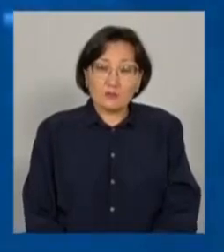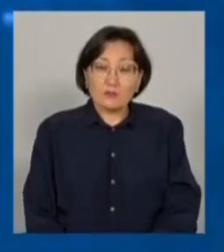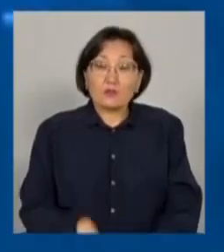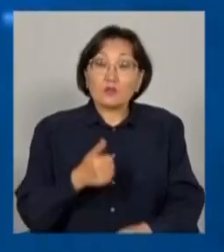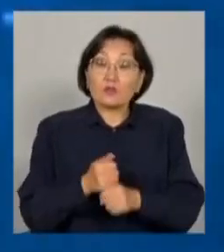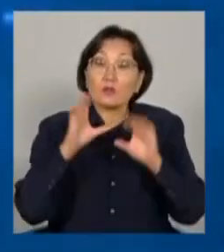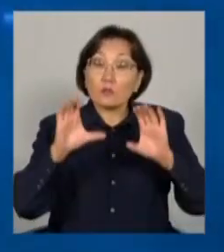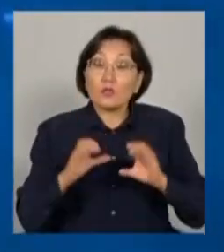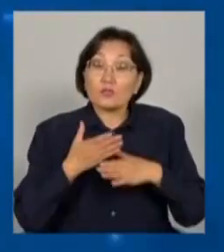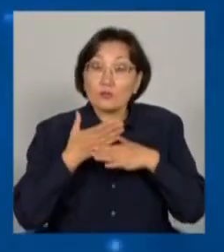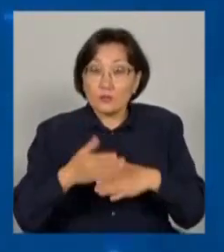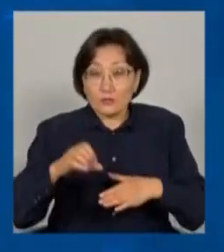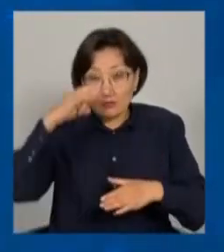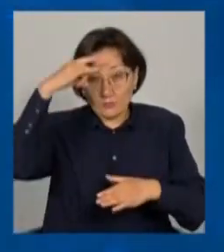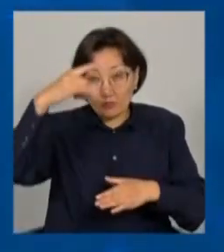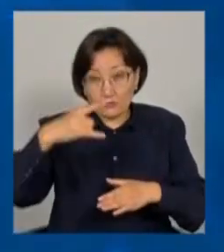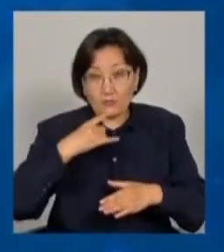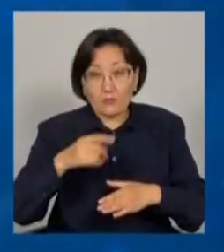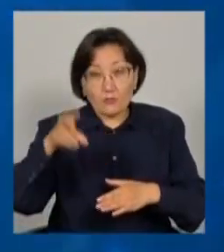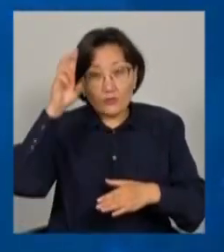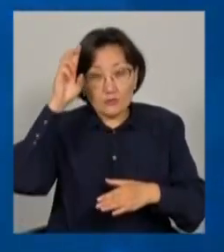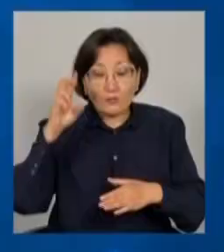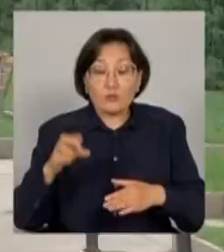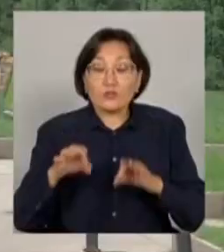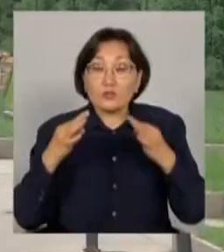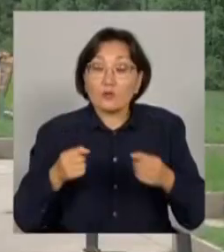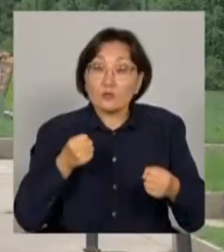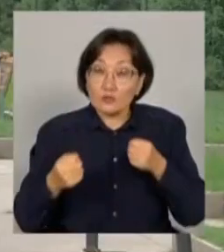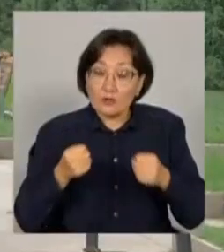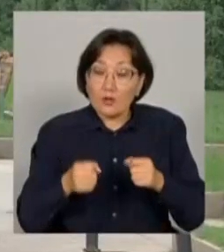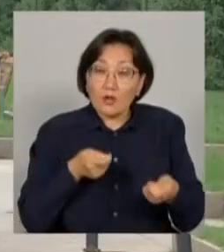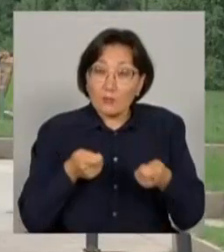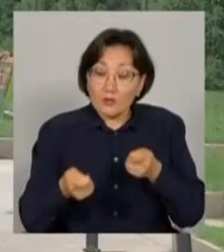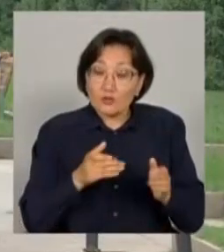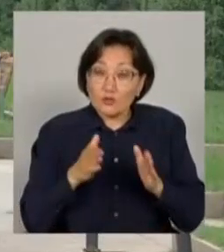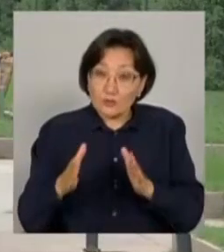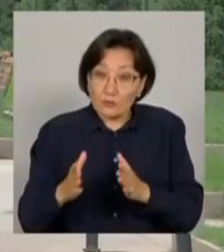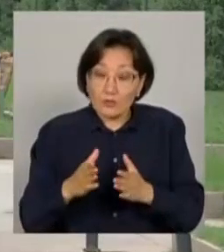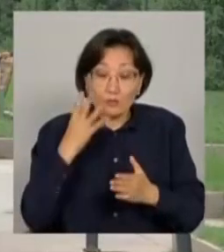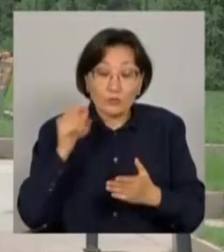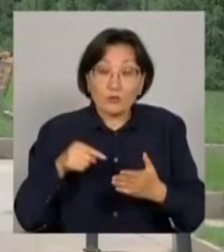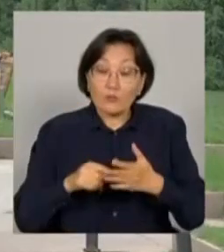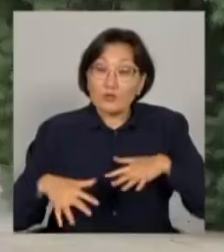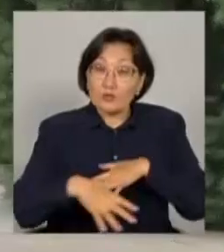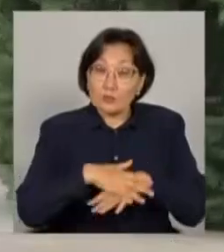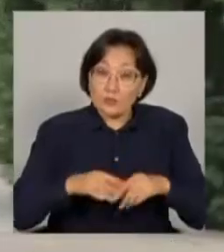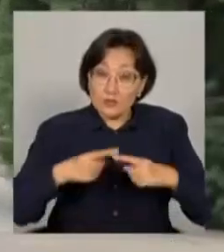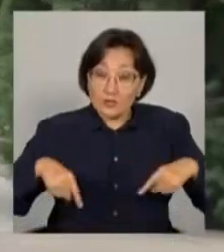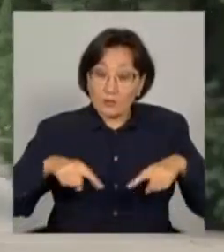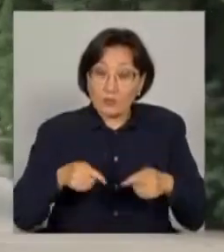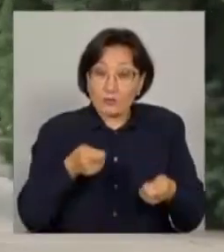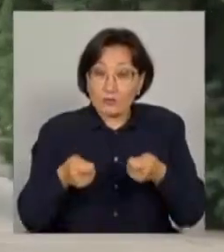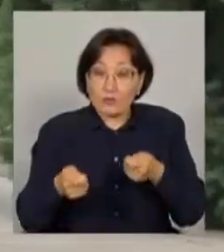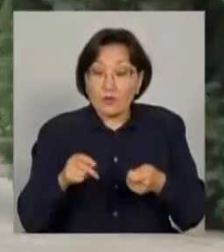Ata zaңның арқасында еліміздің мемлекеттік тұғыры нығайып, басқару тетігі бір жүйеге келді. Алматы қалалық қоғамдық кеңесінің